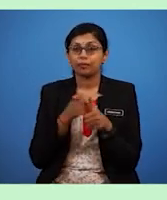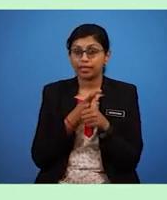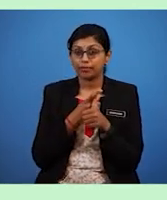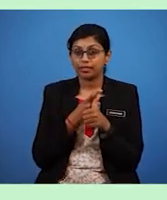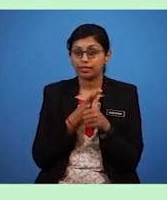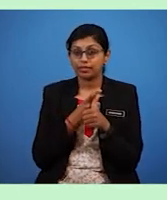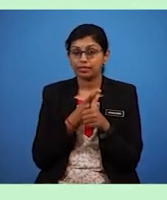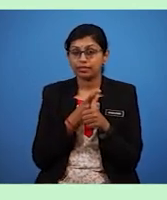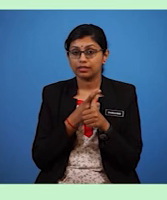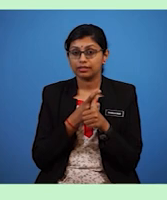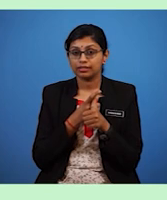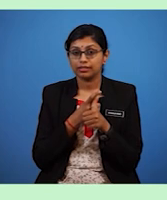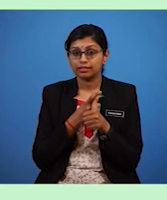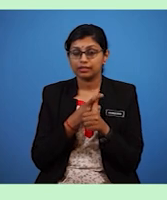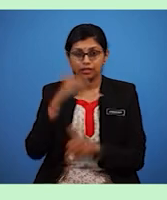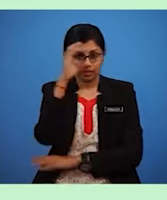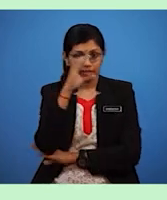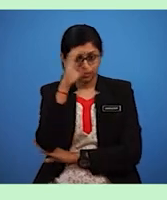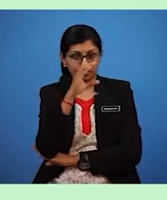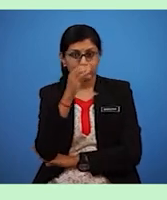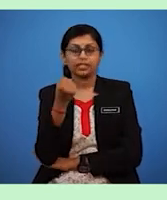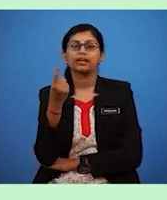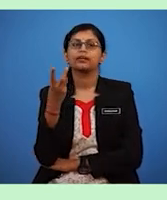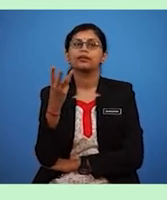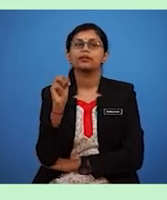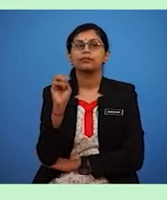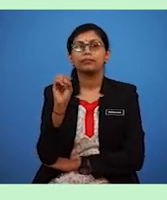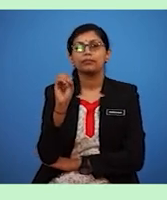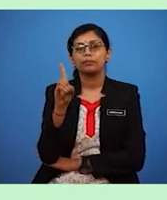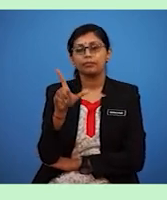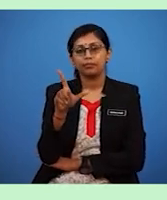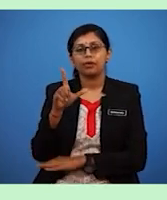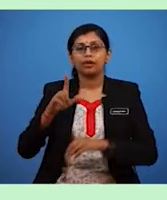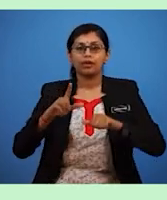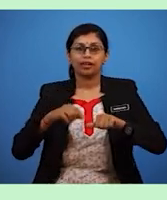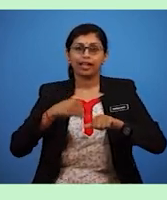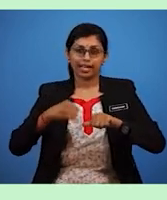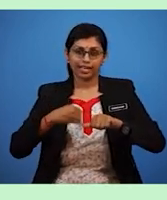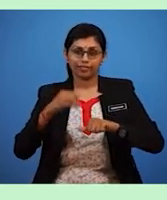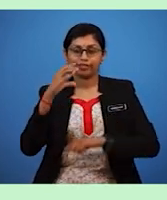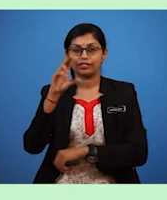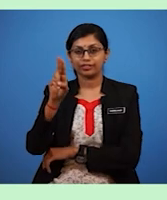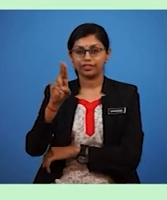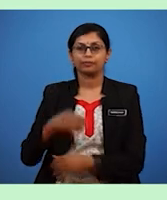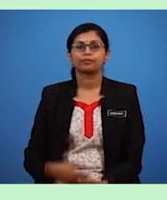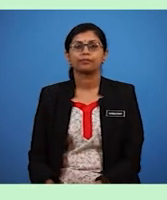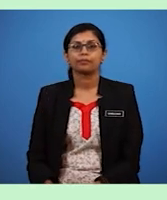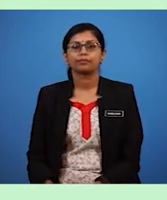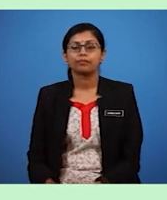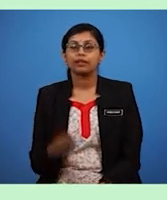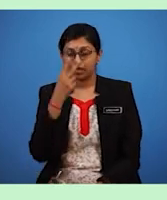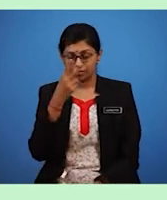Langkah 1. Kita mencari bilangan mol ion kuprum 2